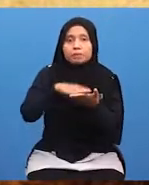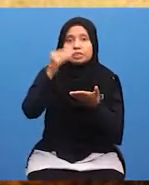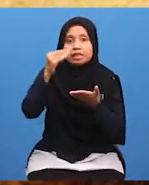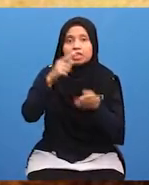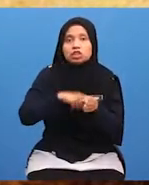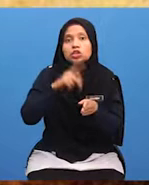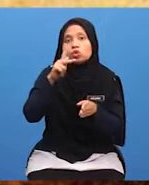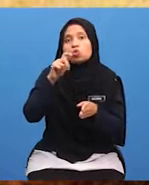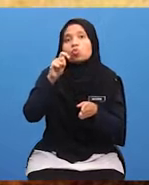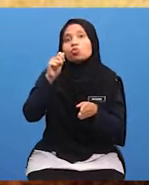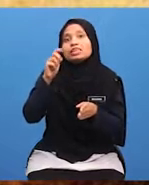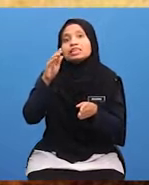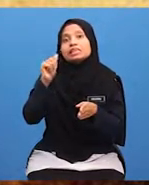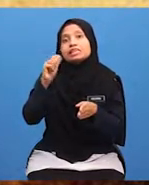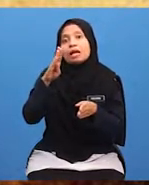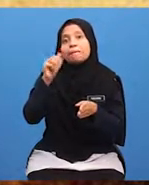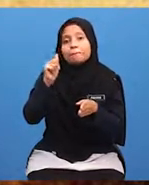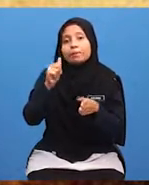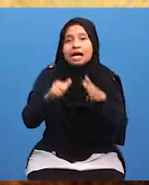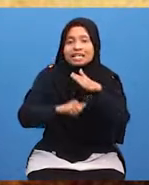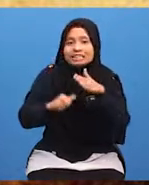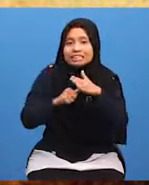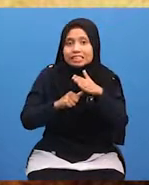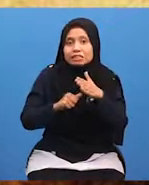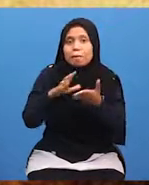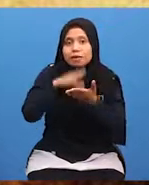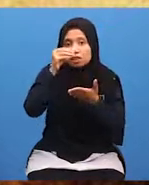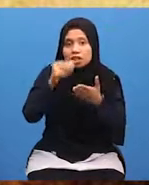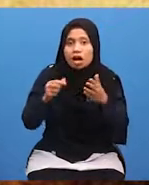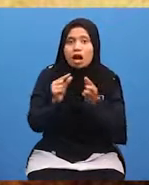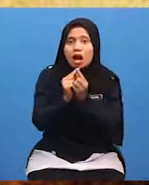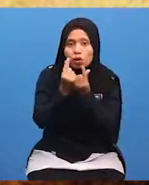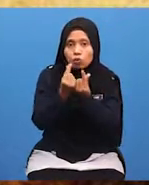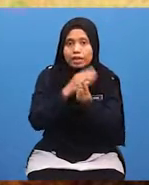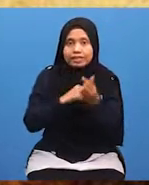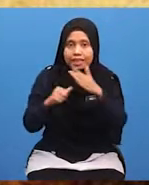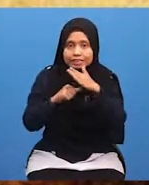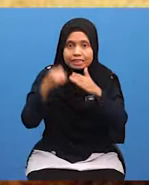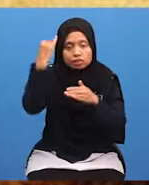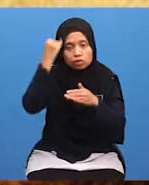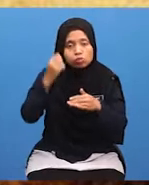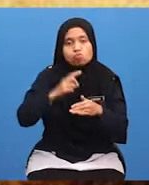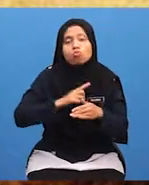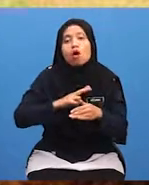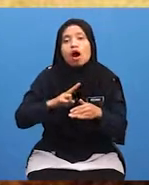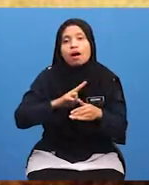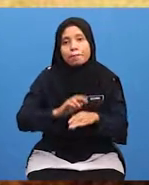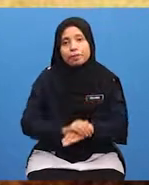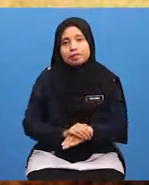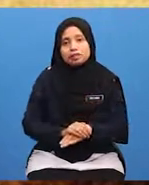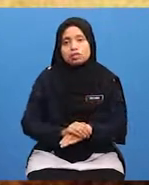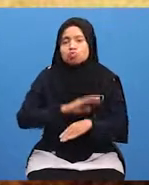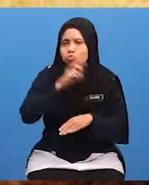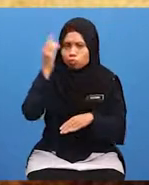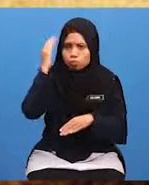kutab adalah asas pengajian Al-Quran dan asas-asas ilmu agama. Untuk pengetahuan para